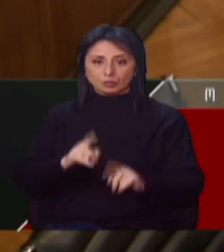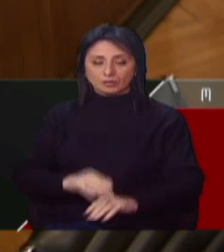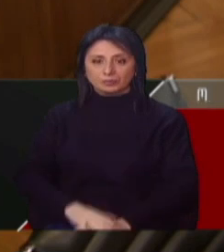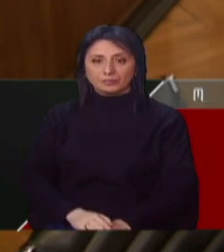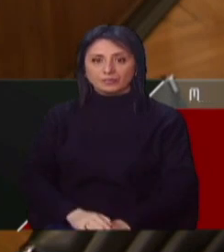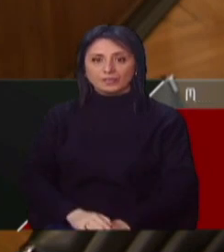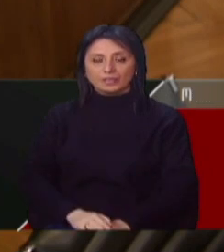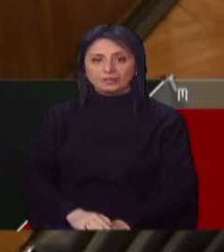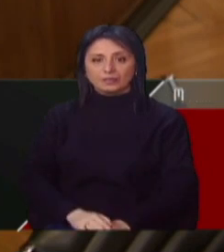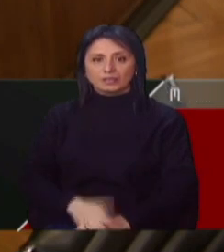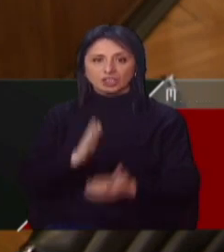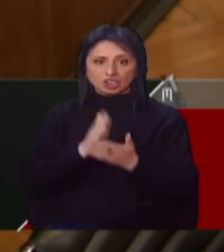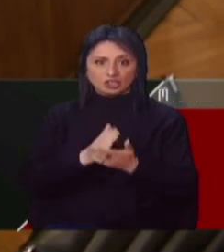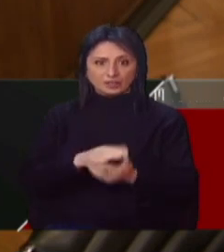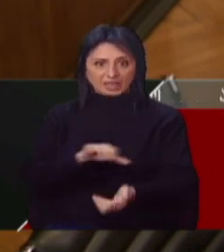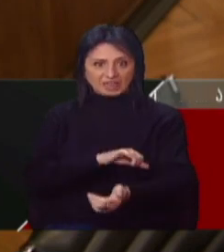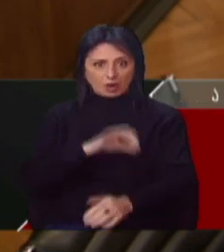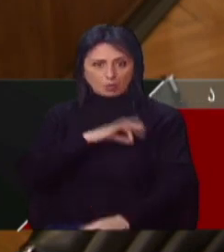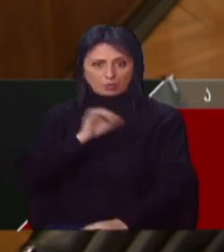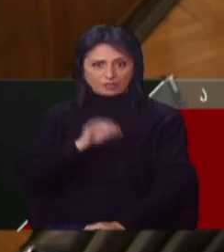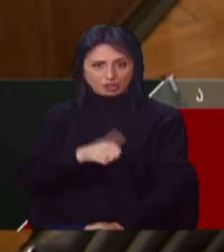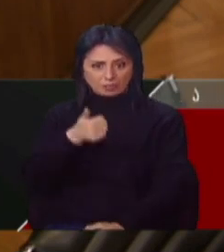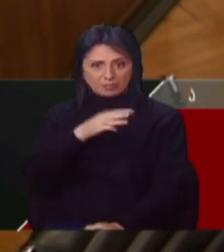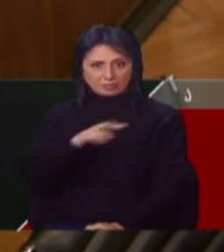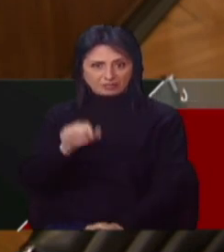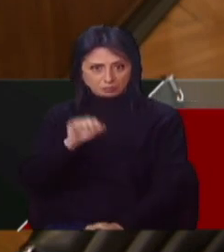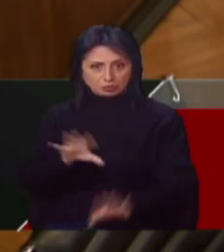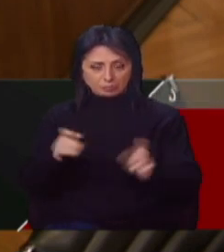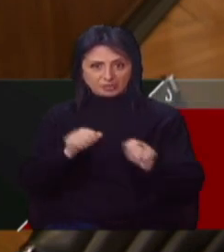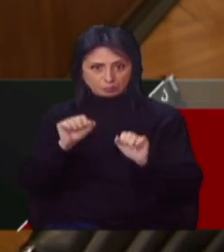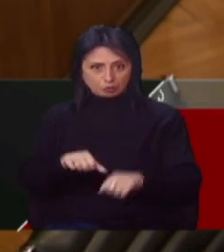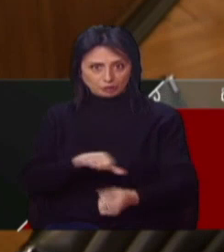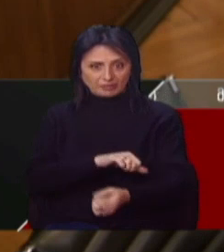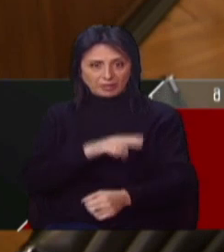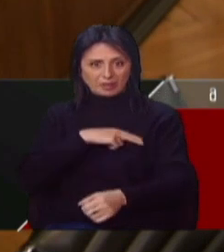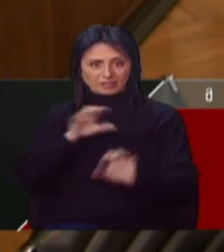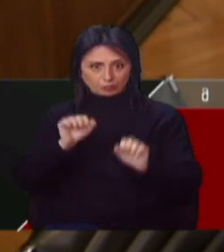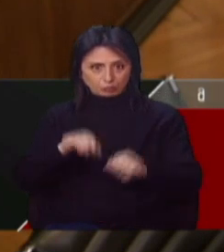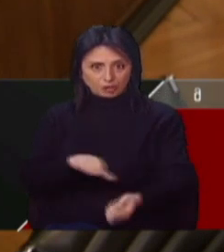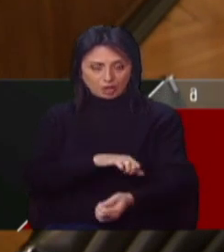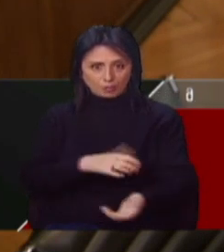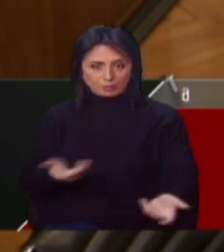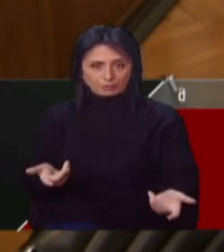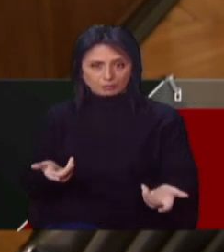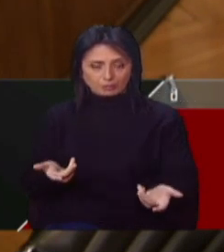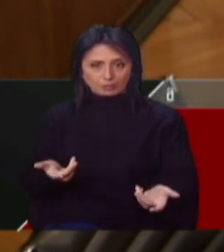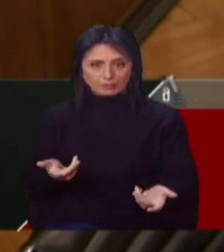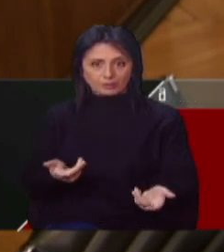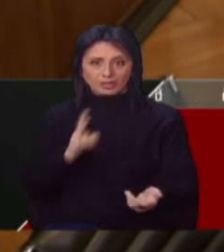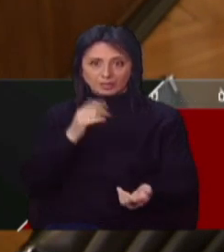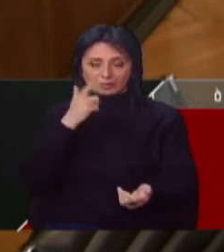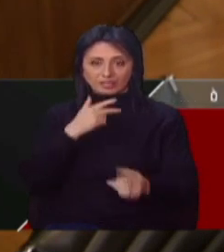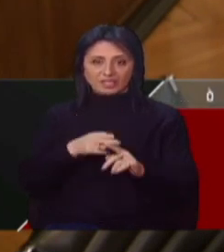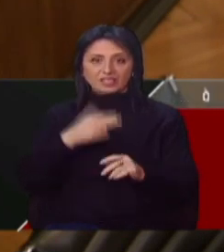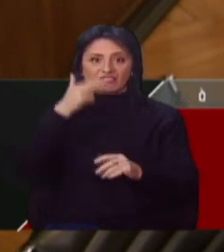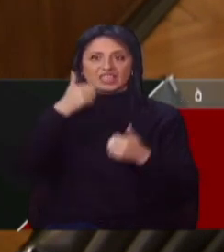Da, ანუ შეიძლება ყავდეს ნარკო მომხმარებელი, პრემიერი, პრეზიდენტი, პარლამენტის თავმჯდომარე. Კი ბატონო,